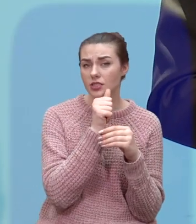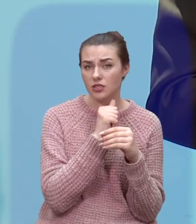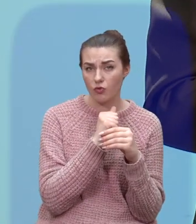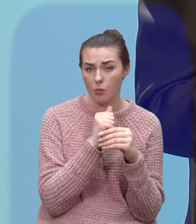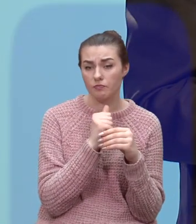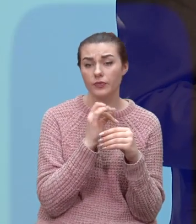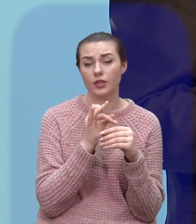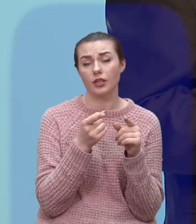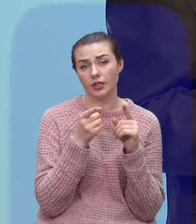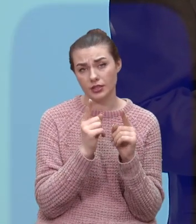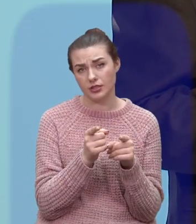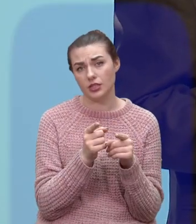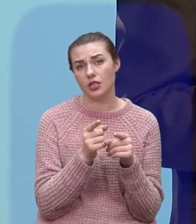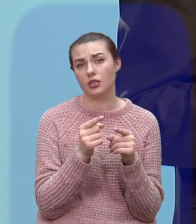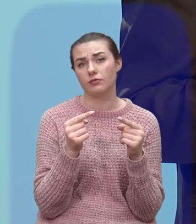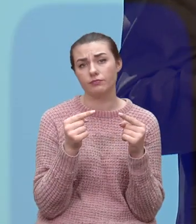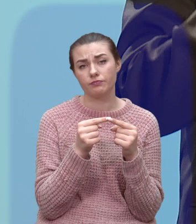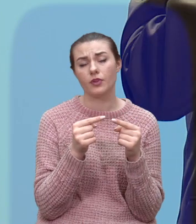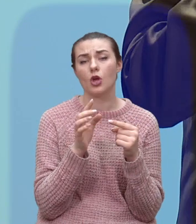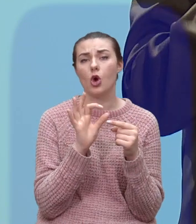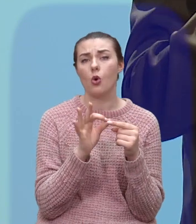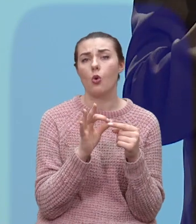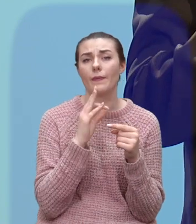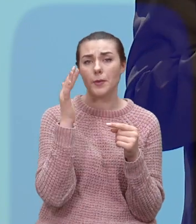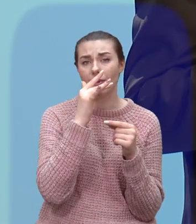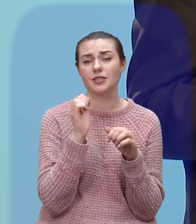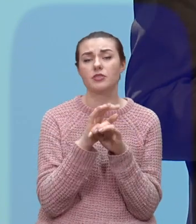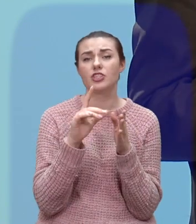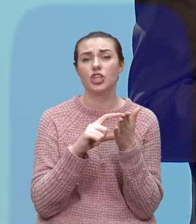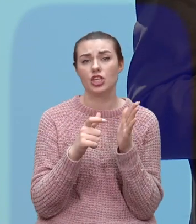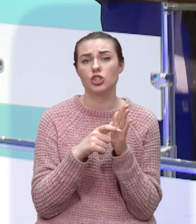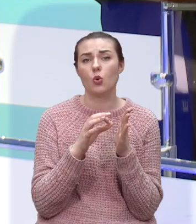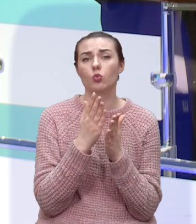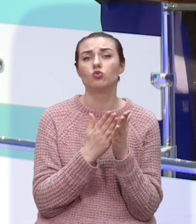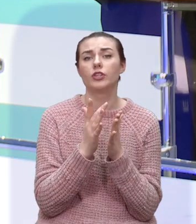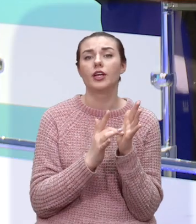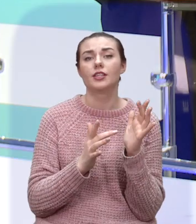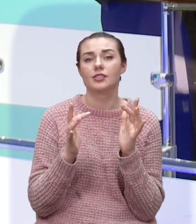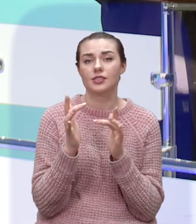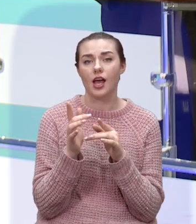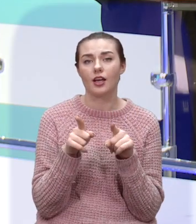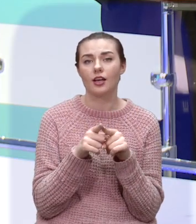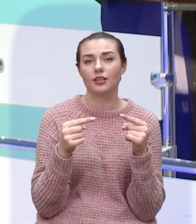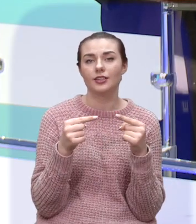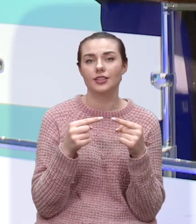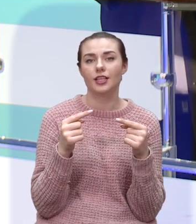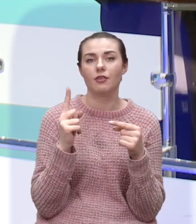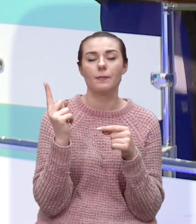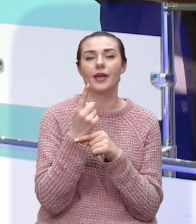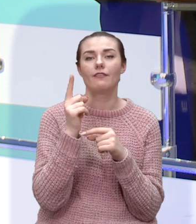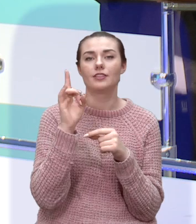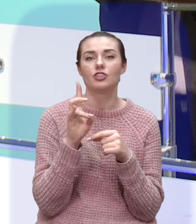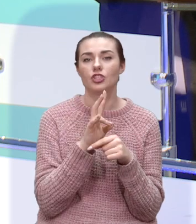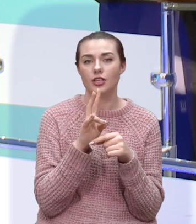и истинно о небесном святилище и о служении христа как истинного